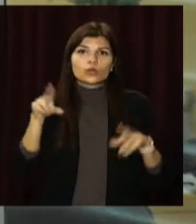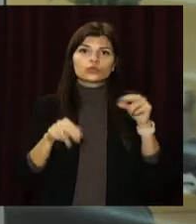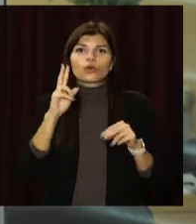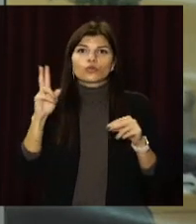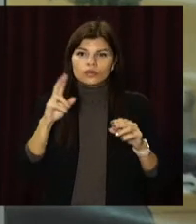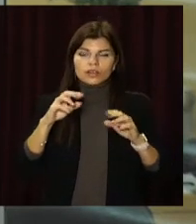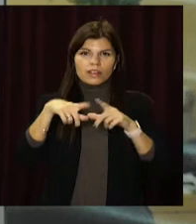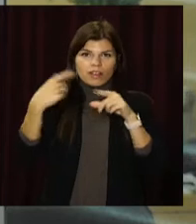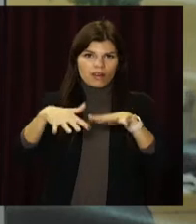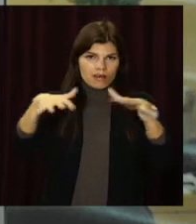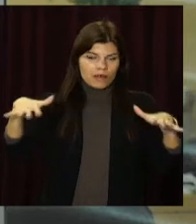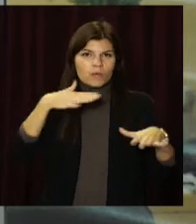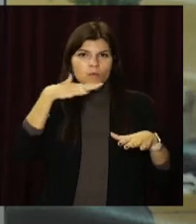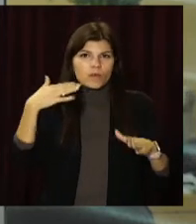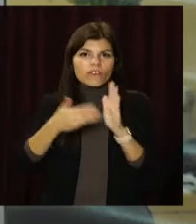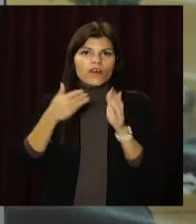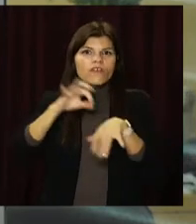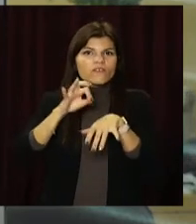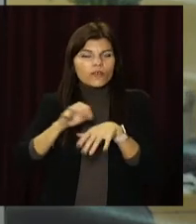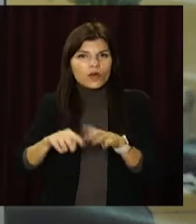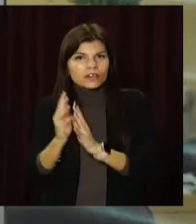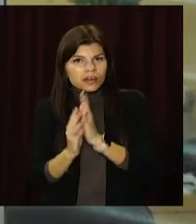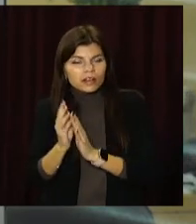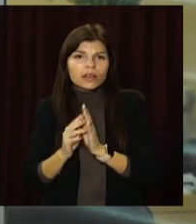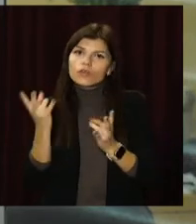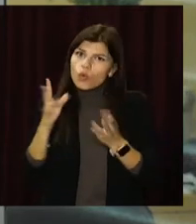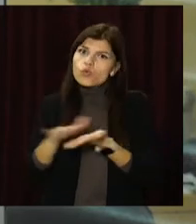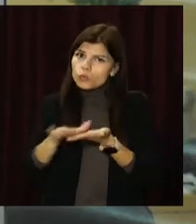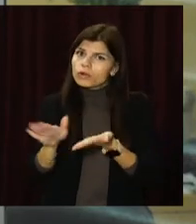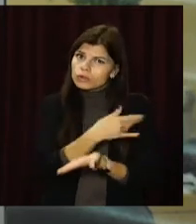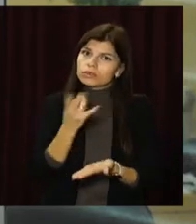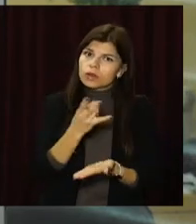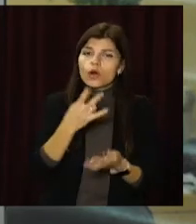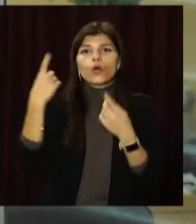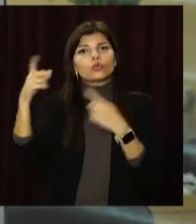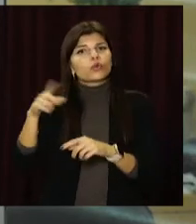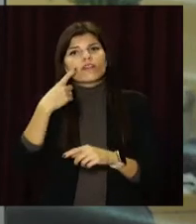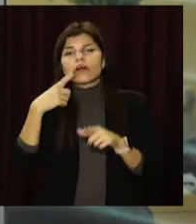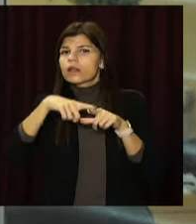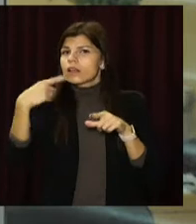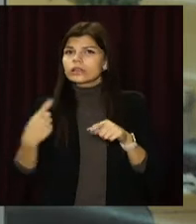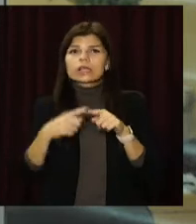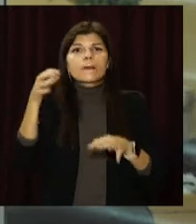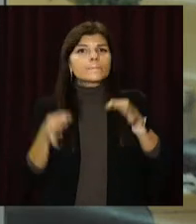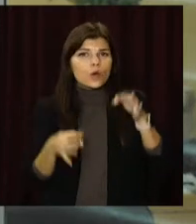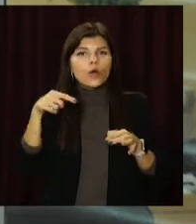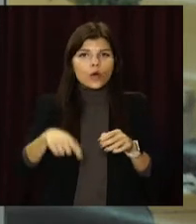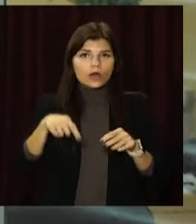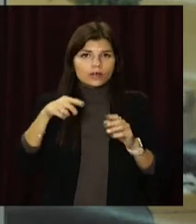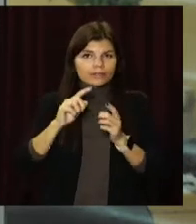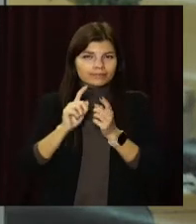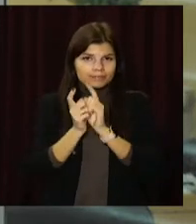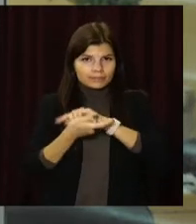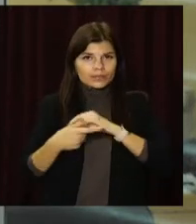вигляд газонів, викликає захворювання у рослин та вимагає прибирання. Інші переконані, що листя – це природне добриво, від якого